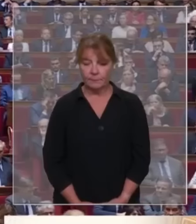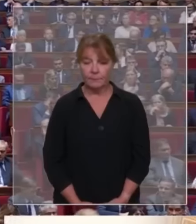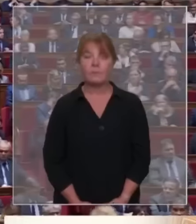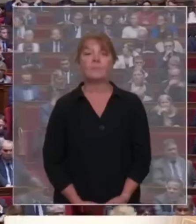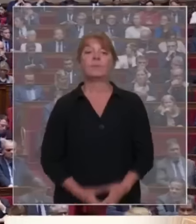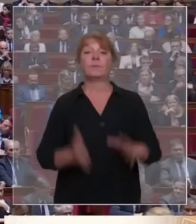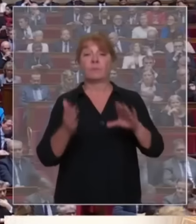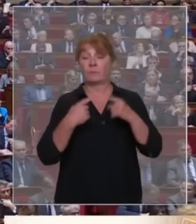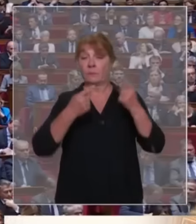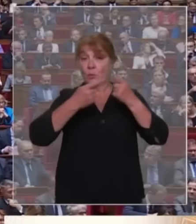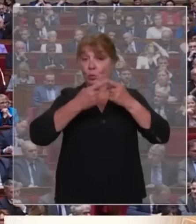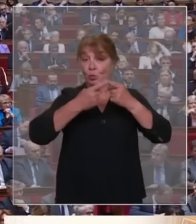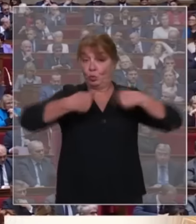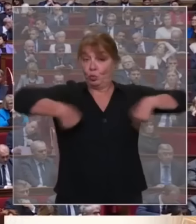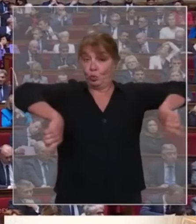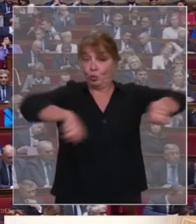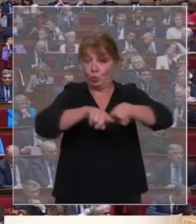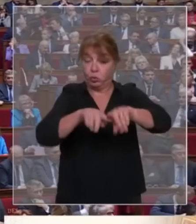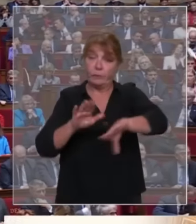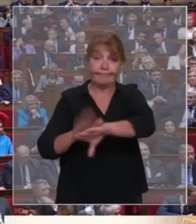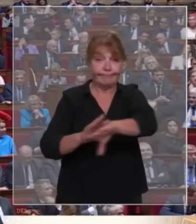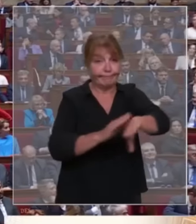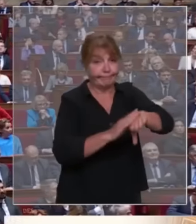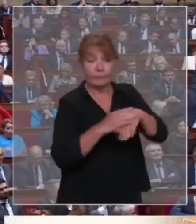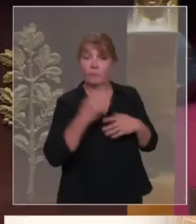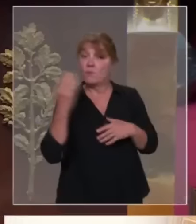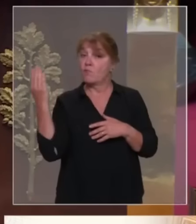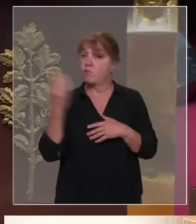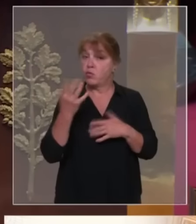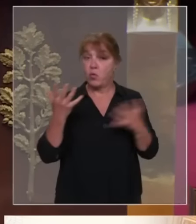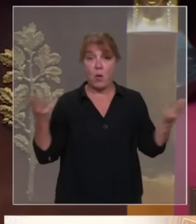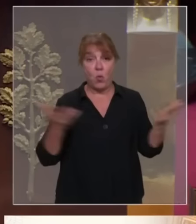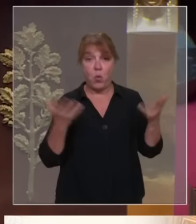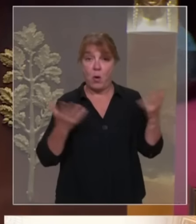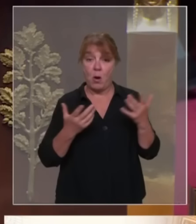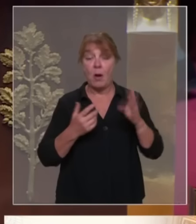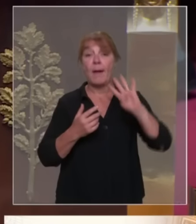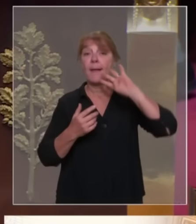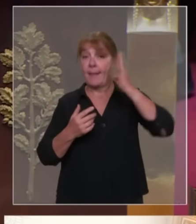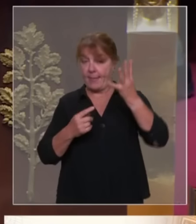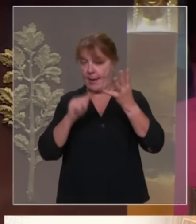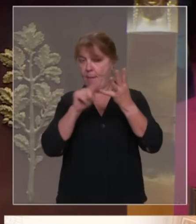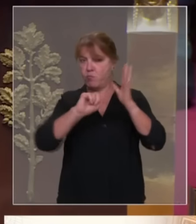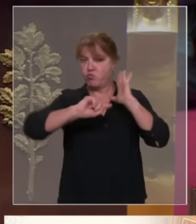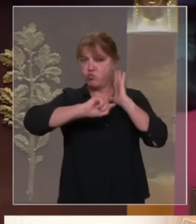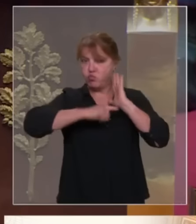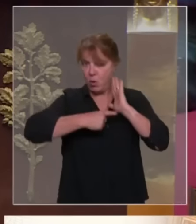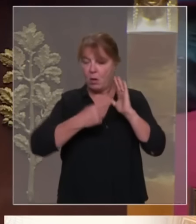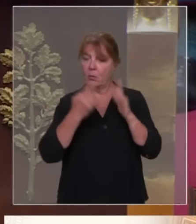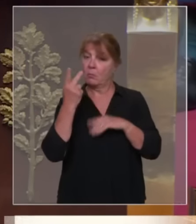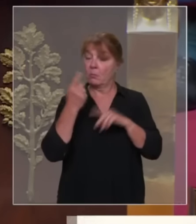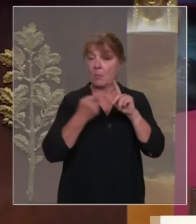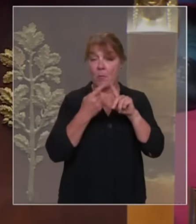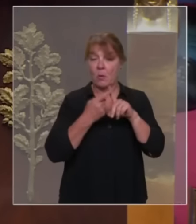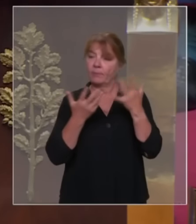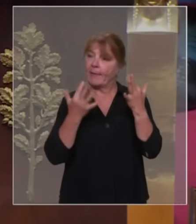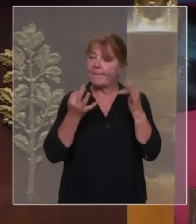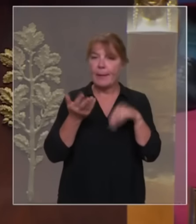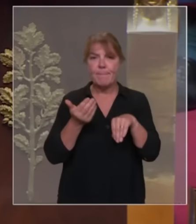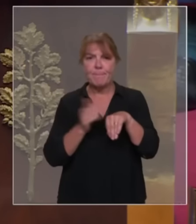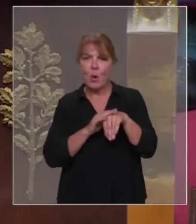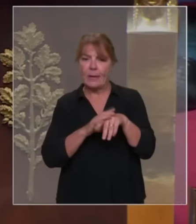Nous avons besoin, mesdames et messieurs les députés, c'est notre quatrième chantier, d'une politique